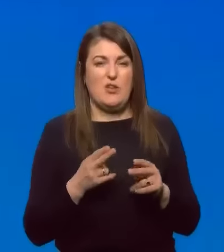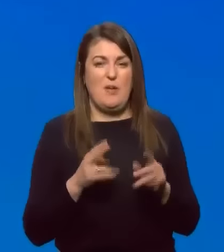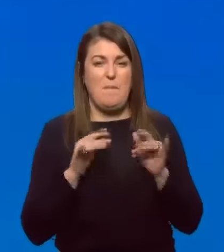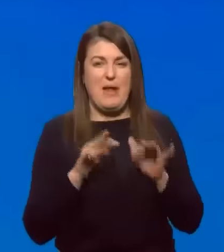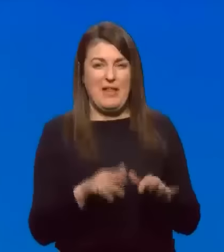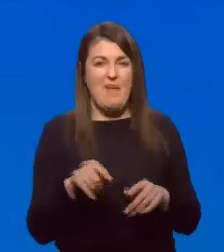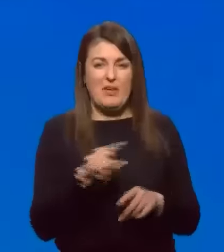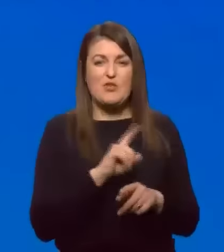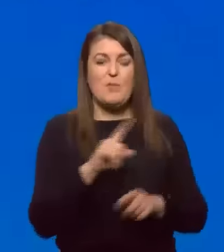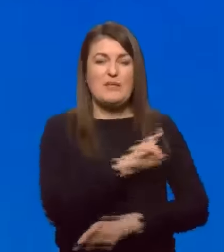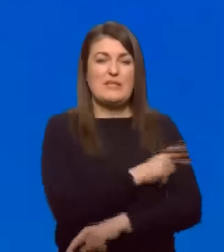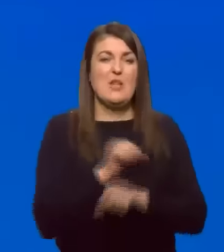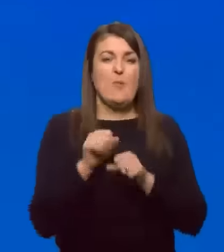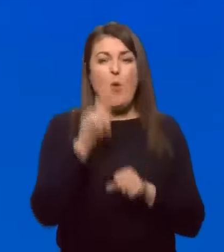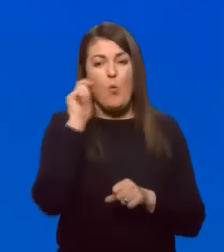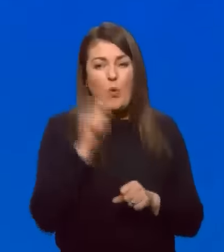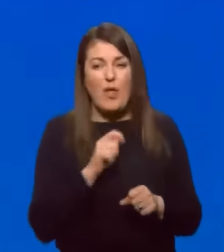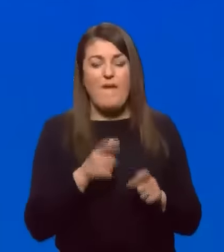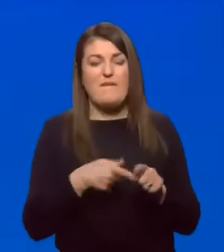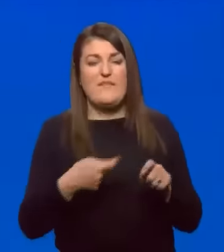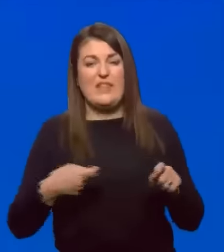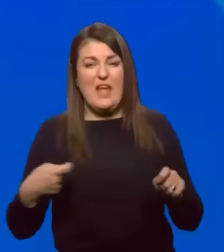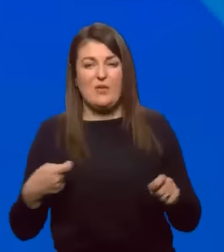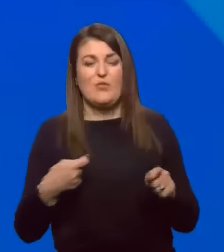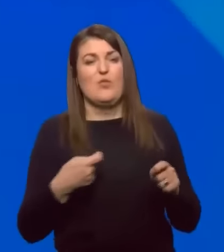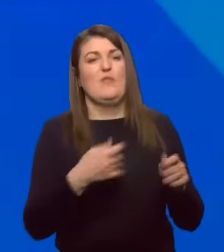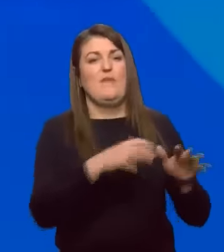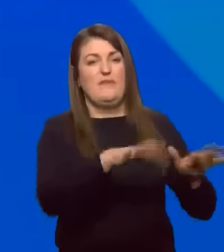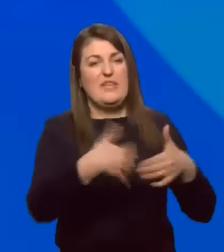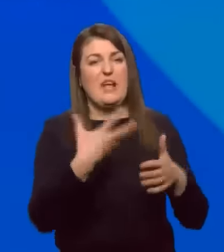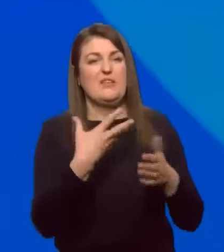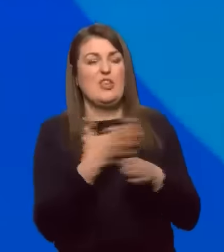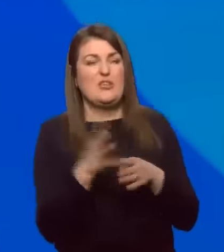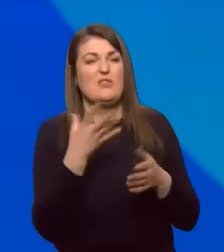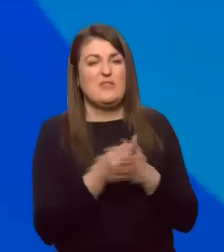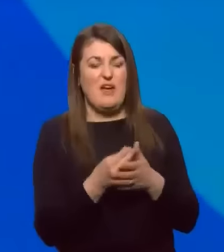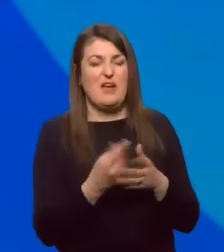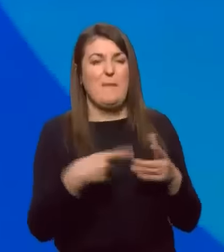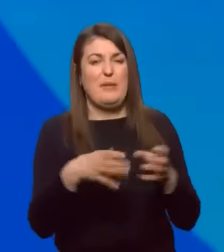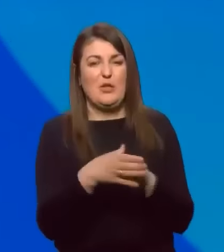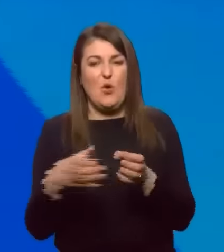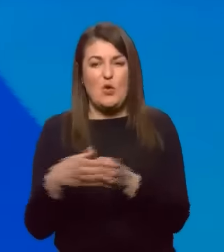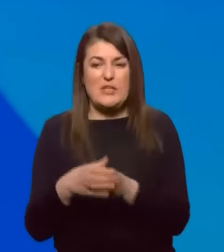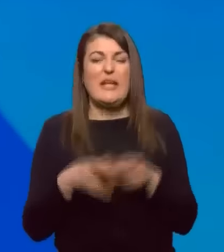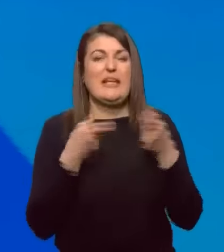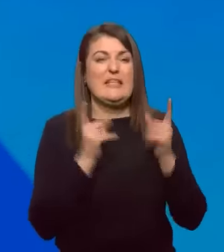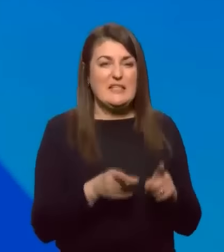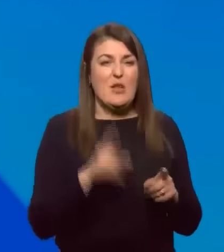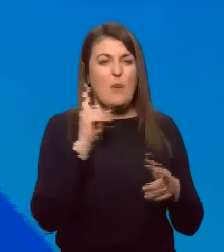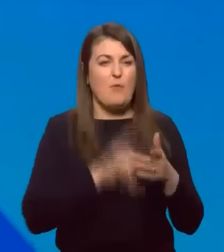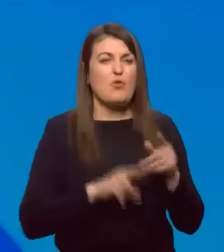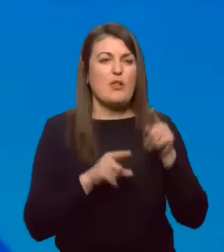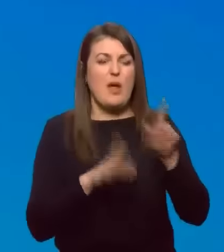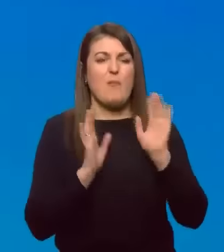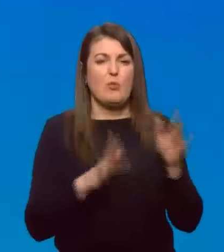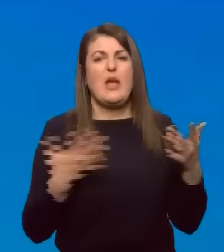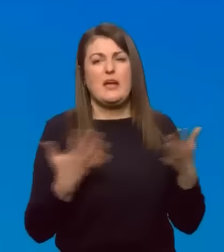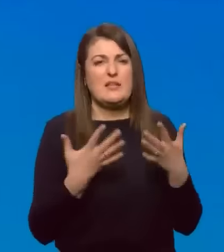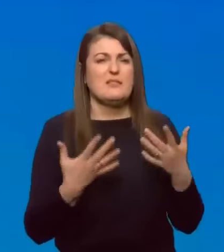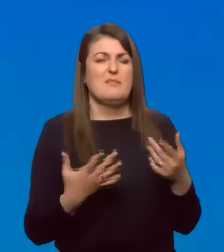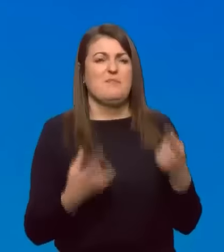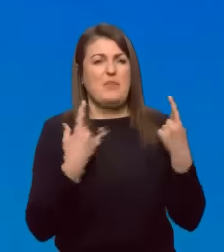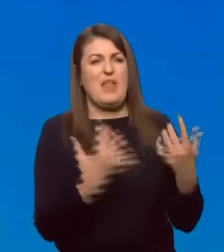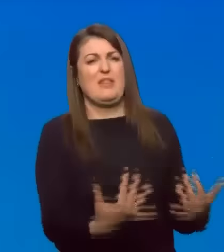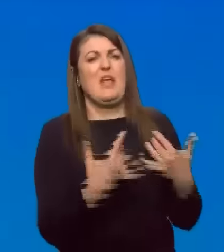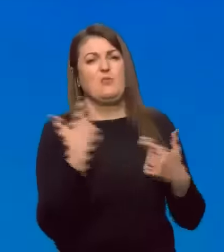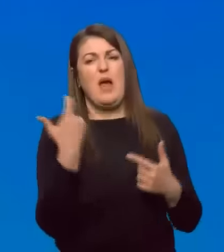того, щоб Сили оборони України відтягнули частину своїх підрозділів, дійсно повіривши, що там буде якийсь епічний